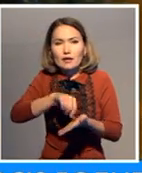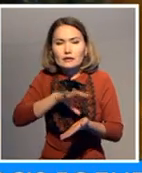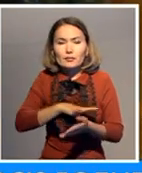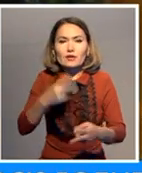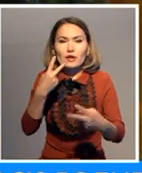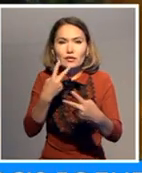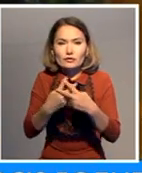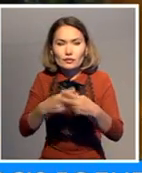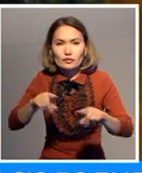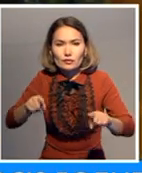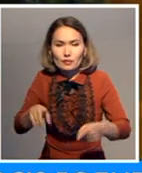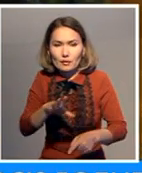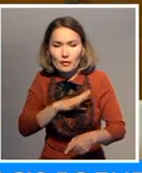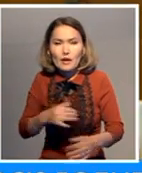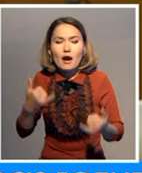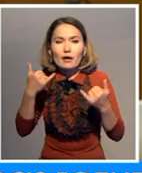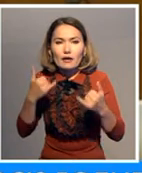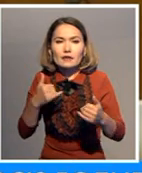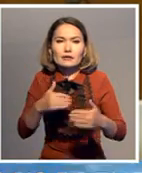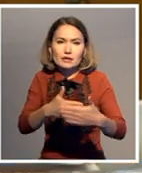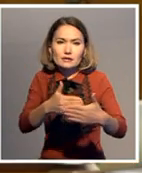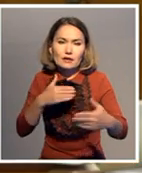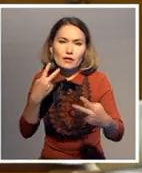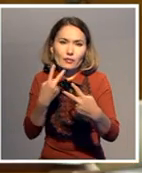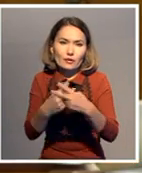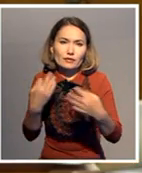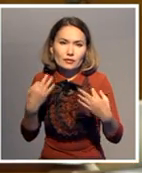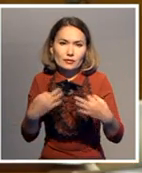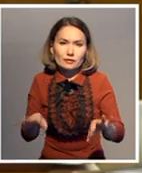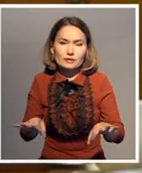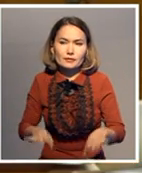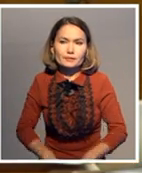биыл жүргізілген ДНК сараптамалары ағайындылардың атышулы іске қатысы жоқ екені анықталып берді.